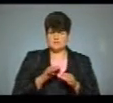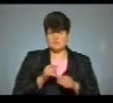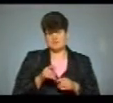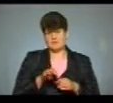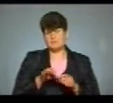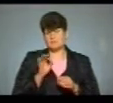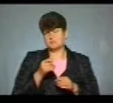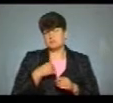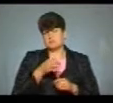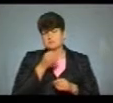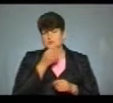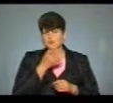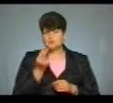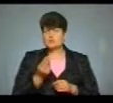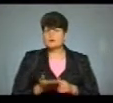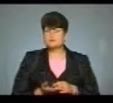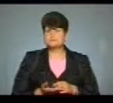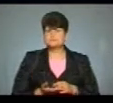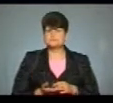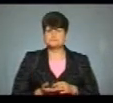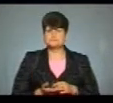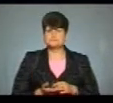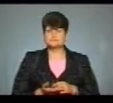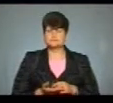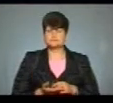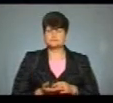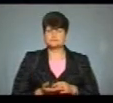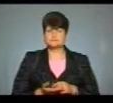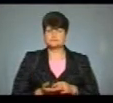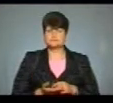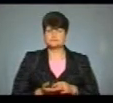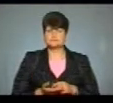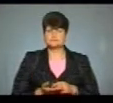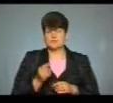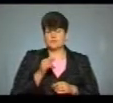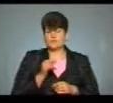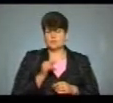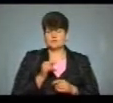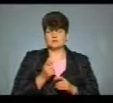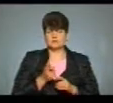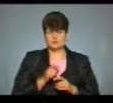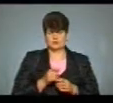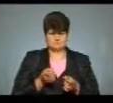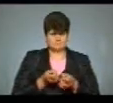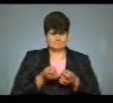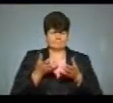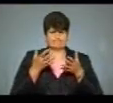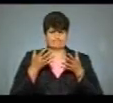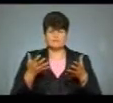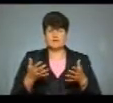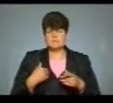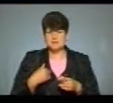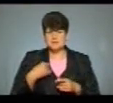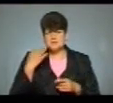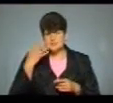мені дуже подобаються. І вони дуже яскраві, і мені здається, що